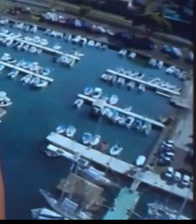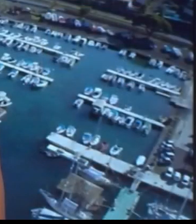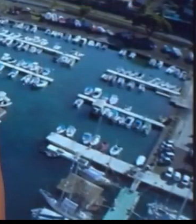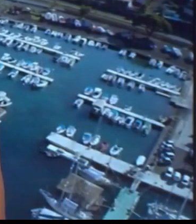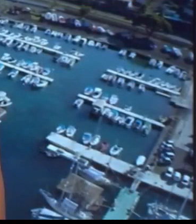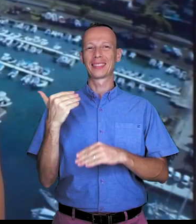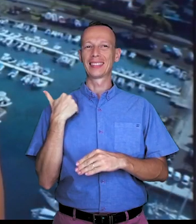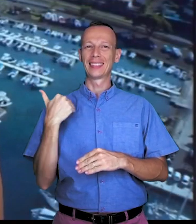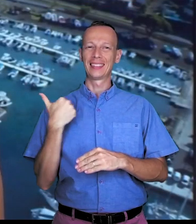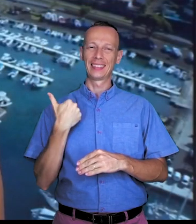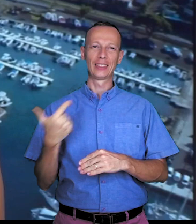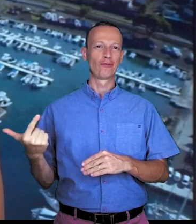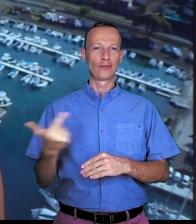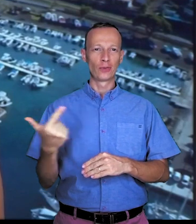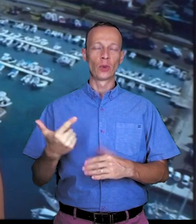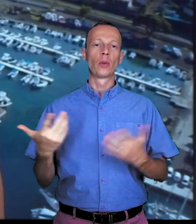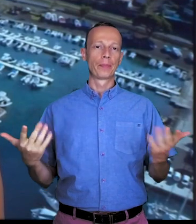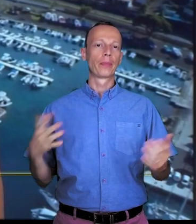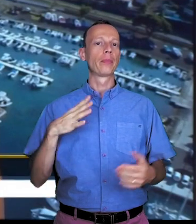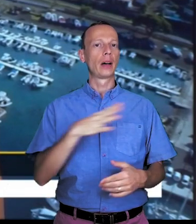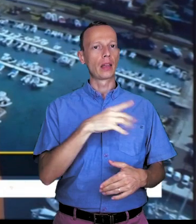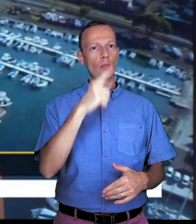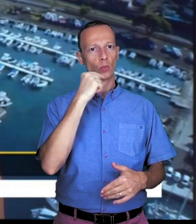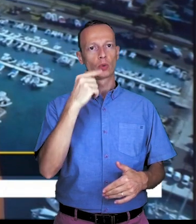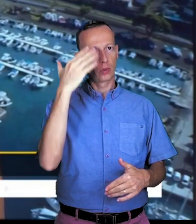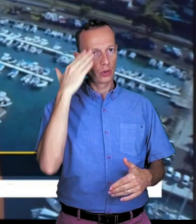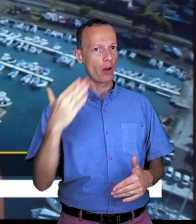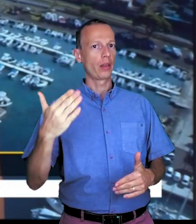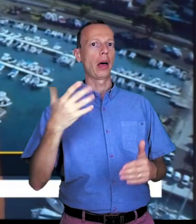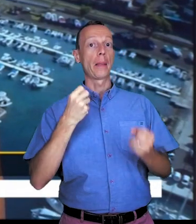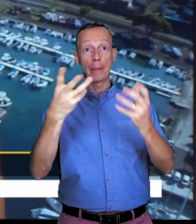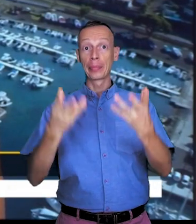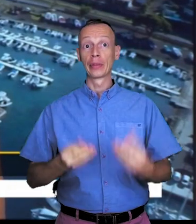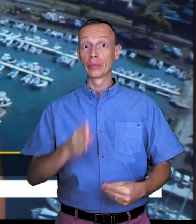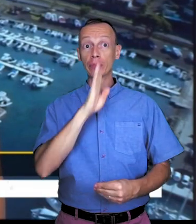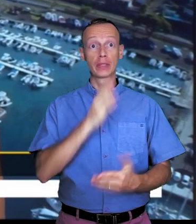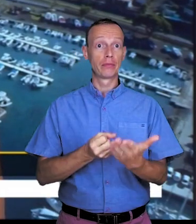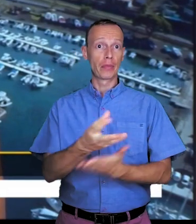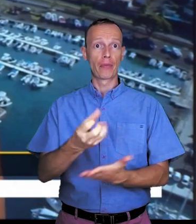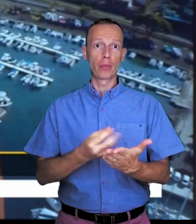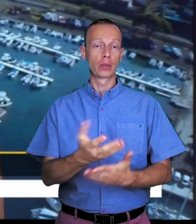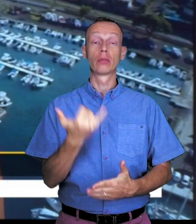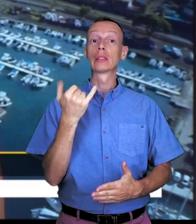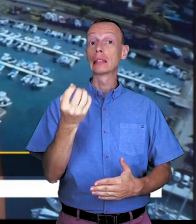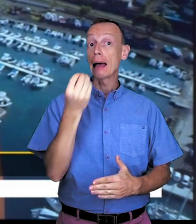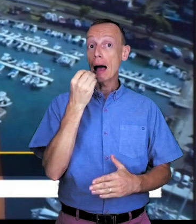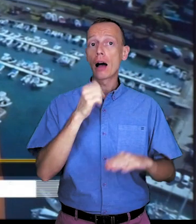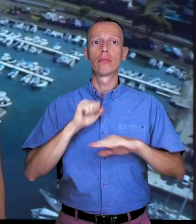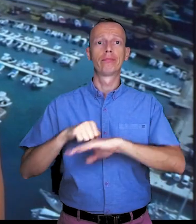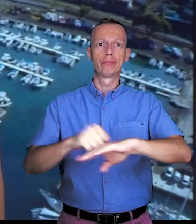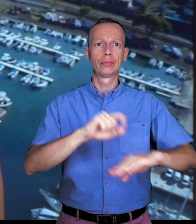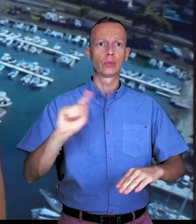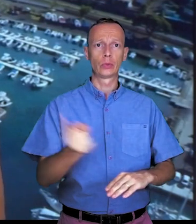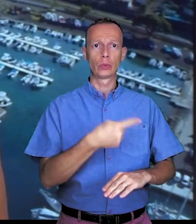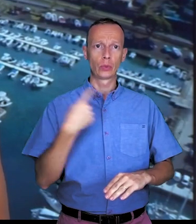Oui, Yorana, nous deux belles vahinées de Farima Huilovaina et Émiré. Madame, monsieur, Yorana, et bienvenue dans votre journal. Et si